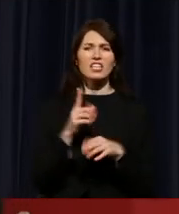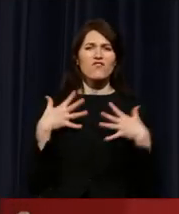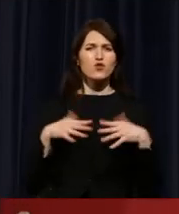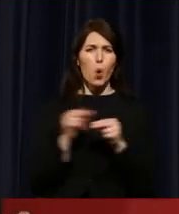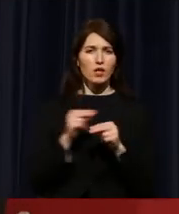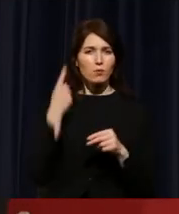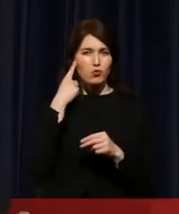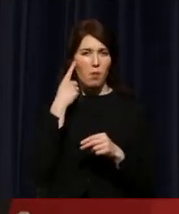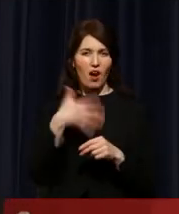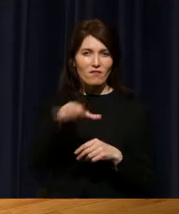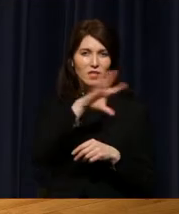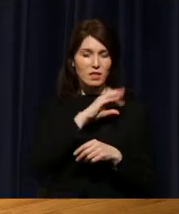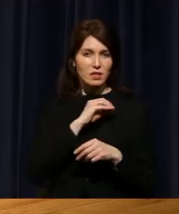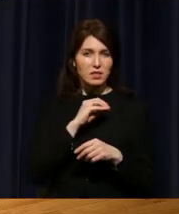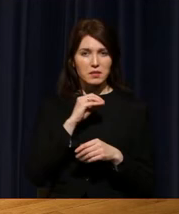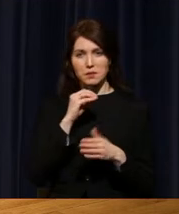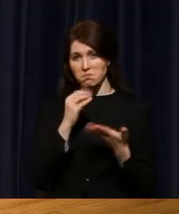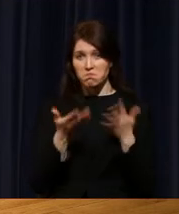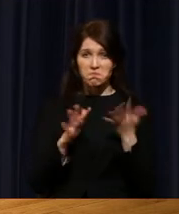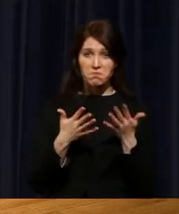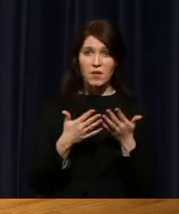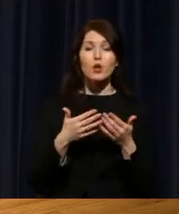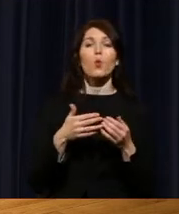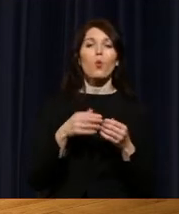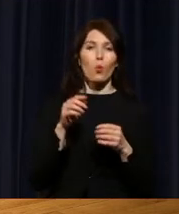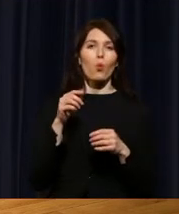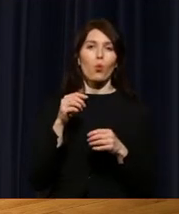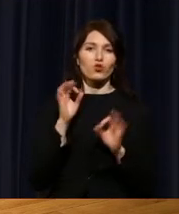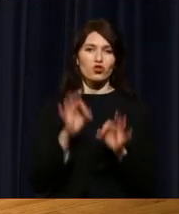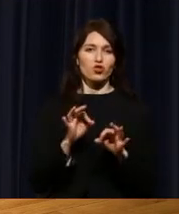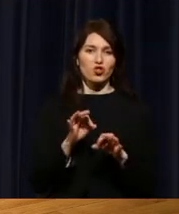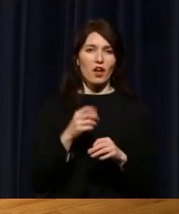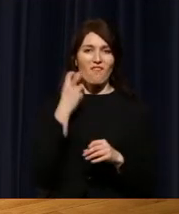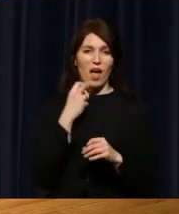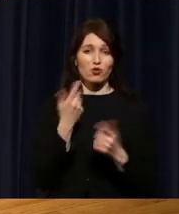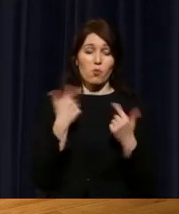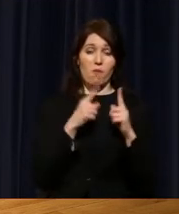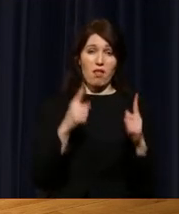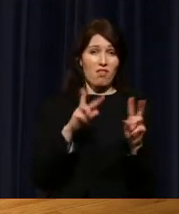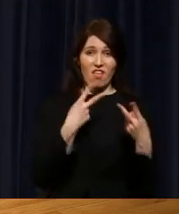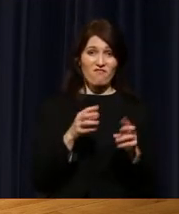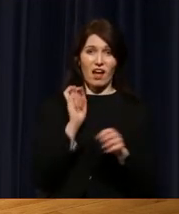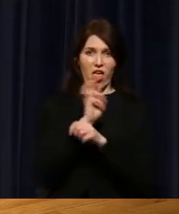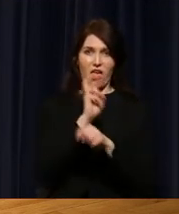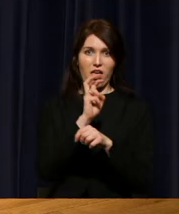ka ne visi nemaz, nu, varas noteiktā vecumā nevajag uzreiz cilvēku neskatīt pie